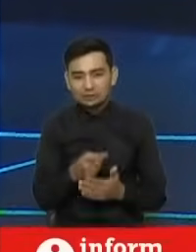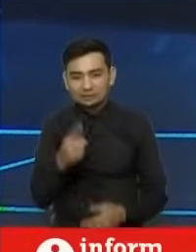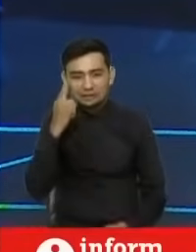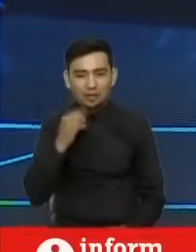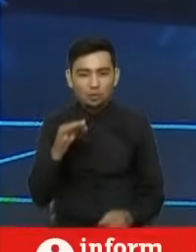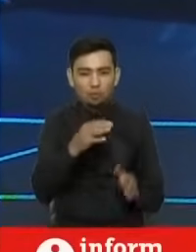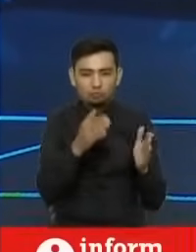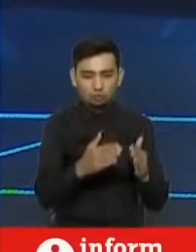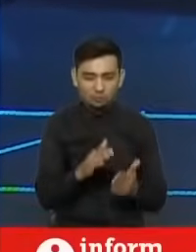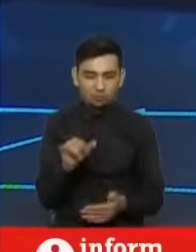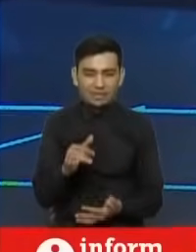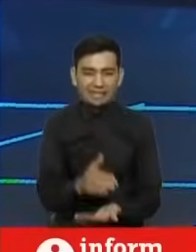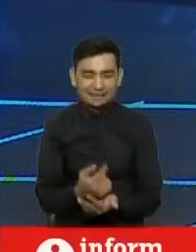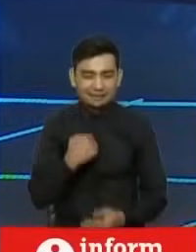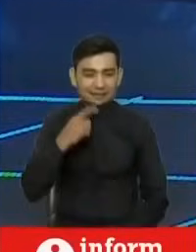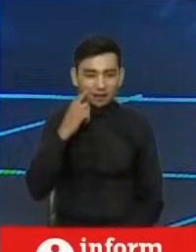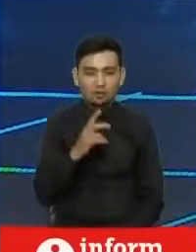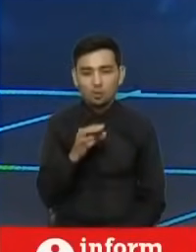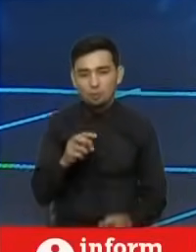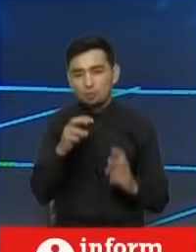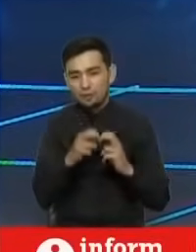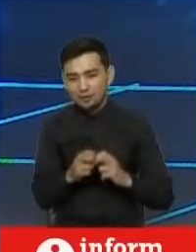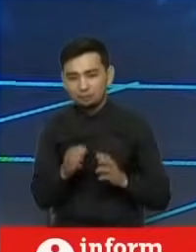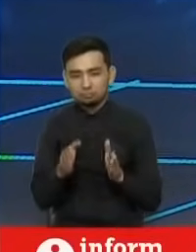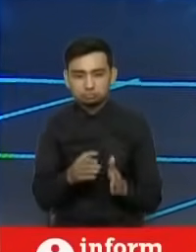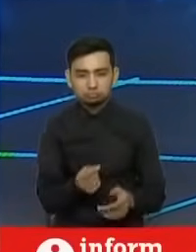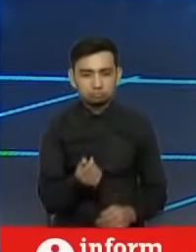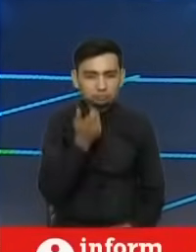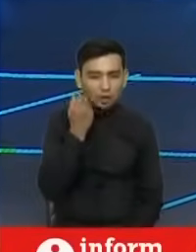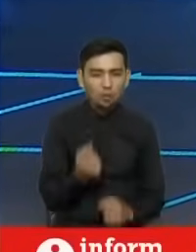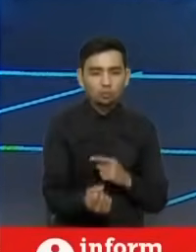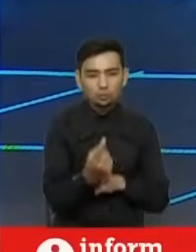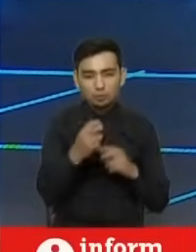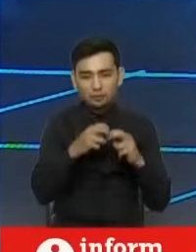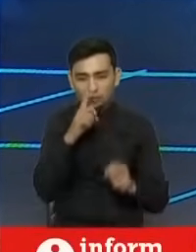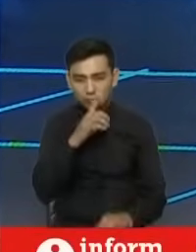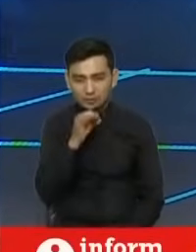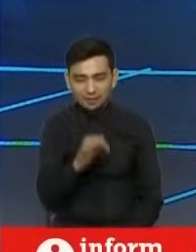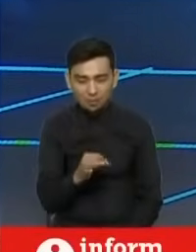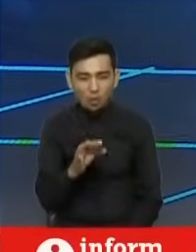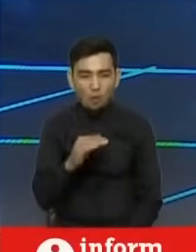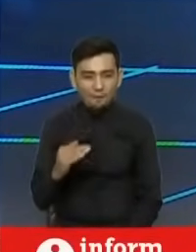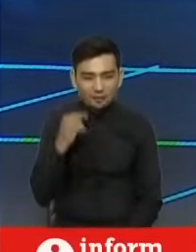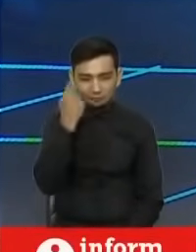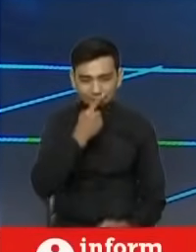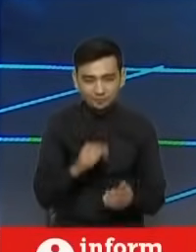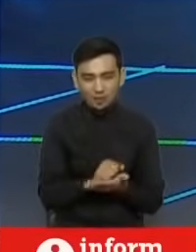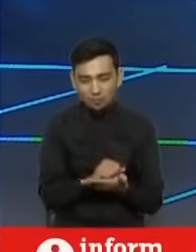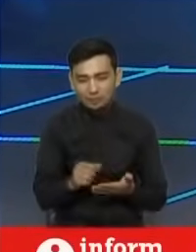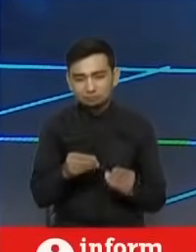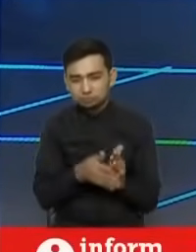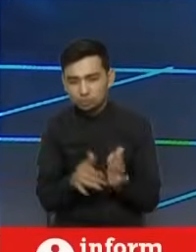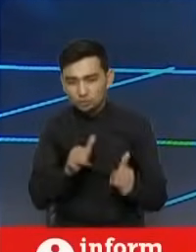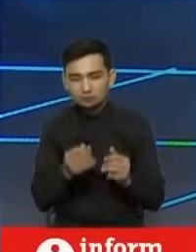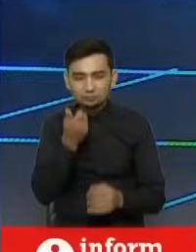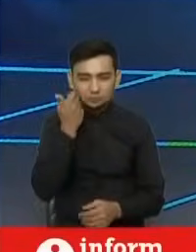наличии этой недвижимости и поэтому не будет проверять источники дохода. При этом сопоставление официальных доходов и расходов, а также